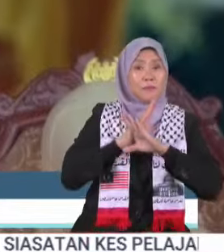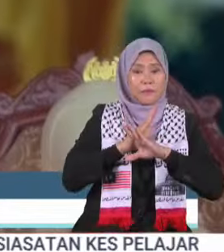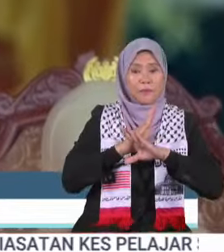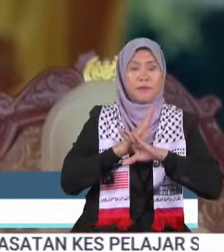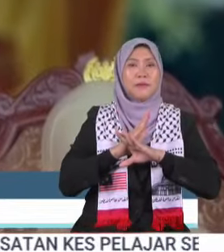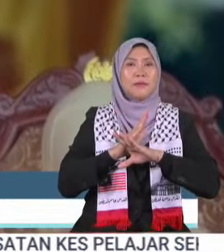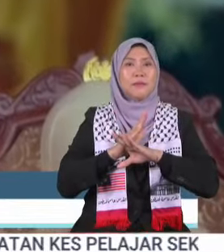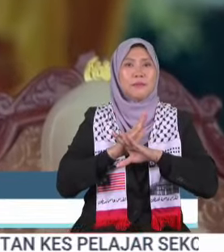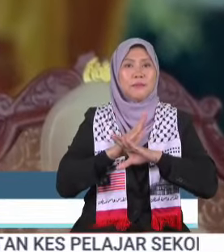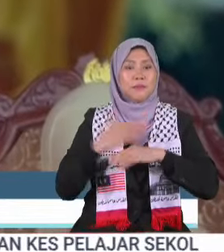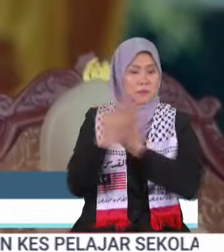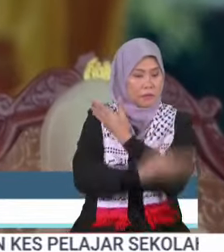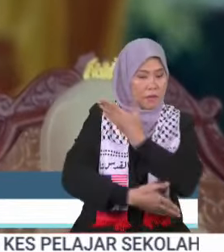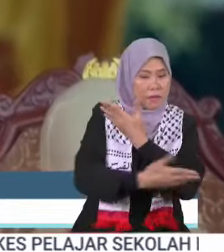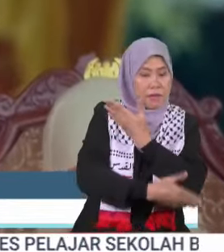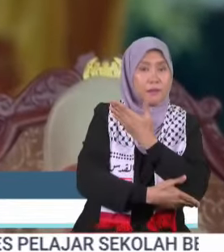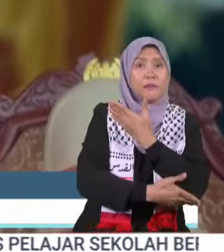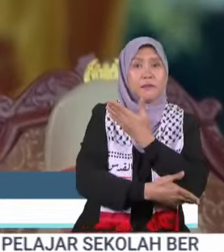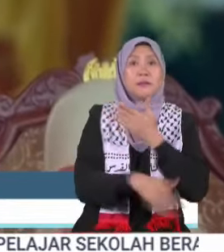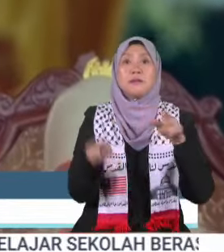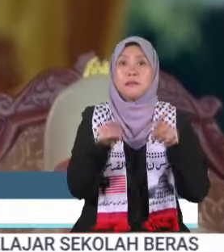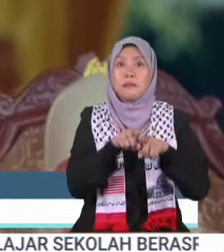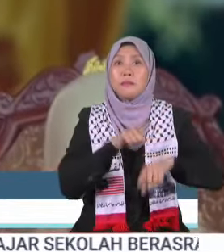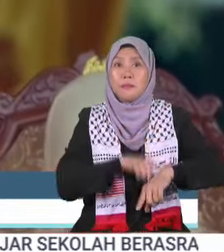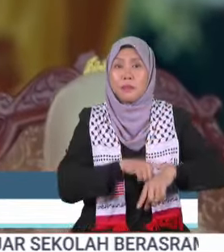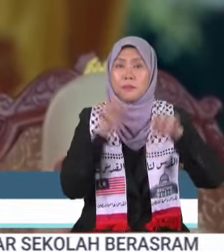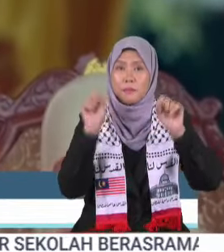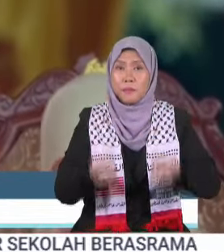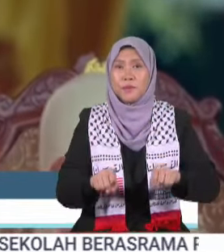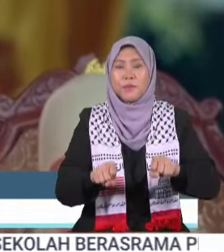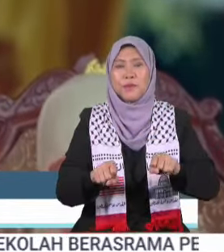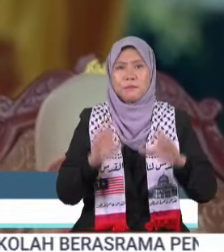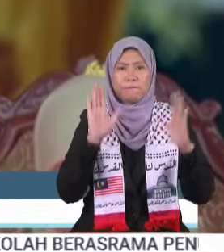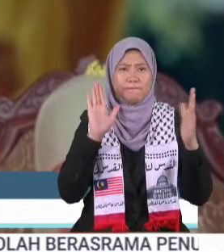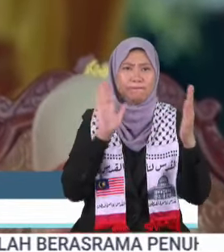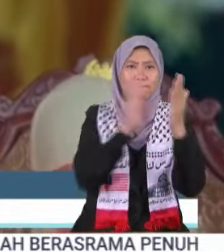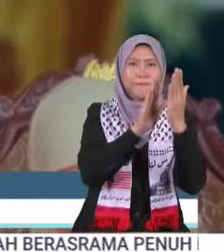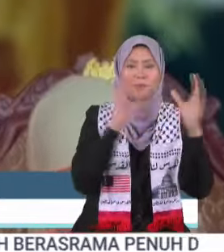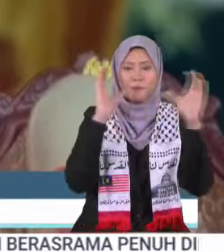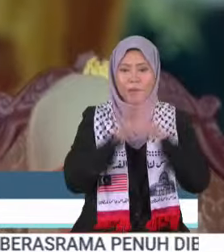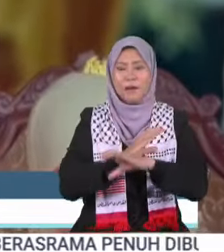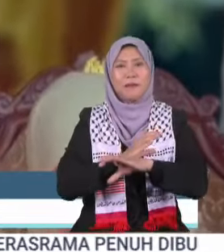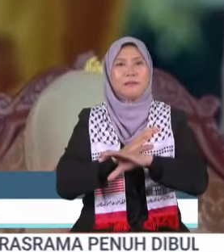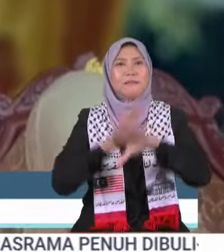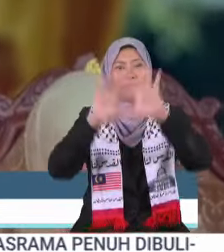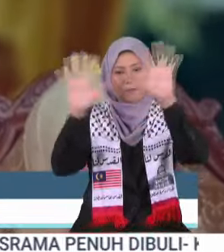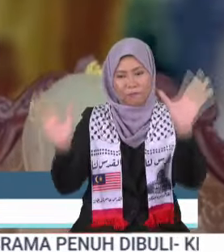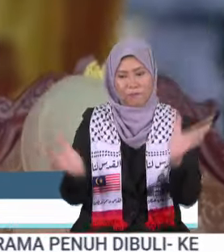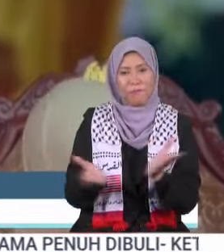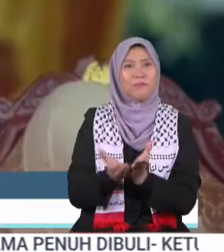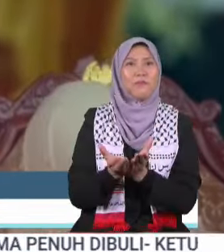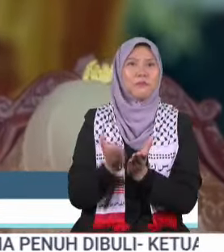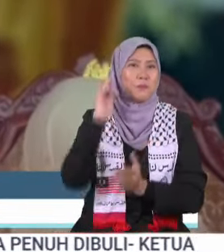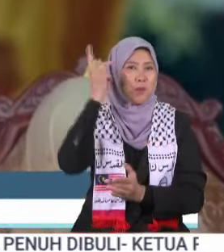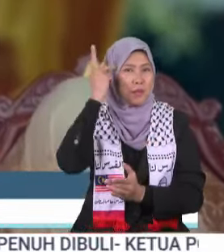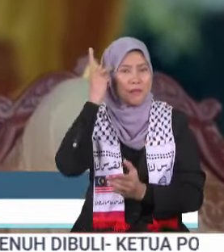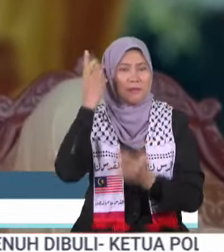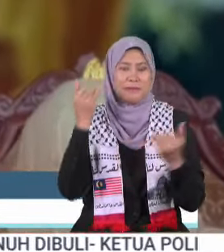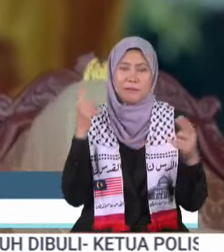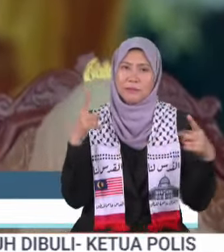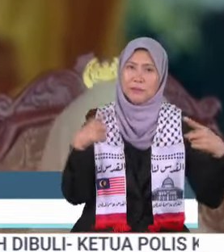kedaulatan negara dan pada masa yang sama dapat menengani cabaran geopolitik dunia yang begitu